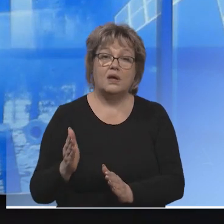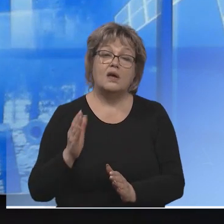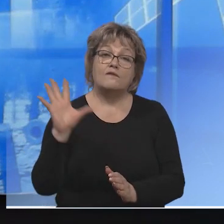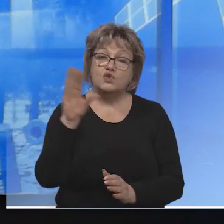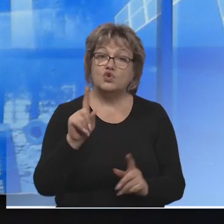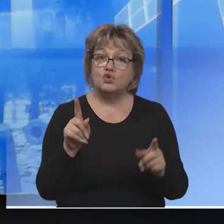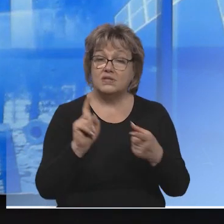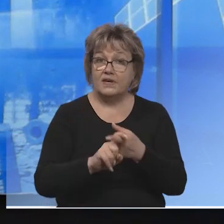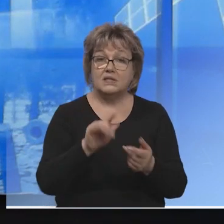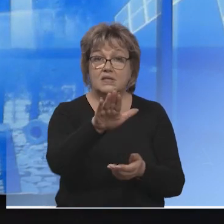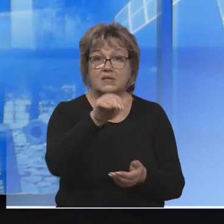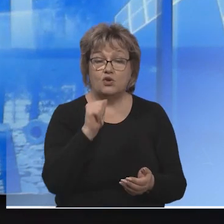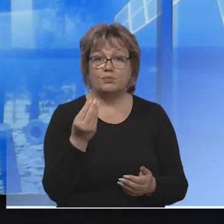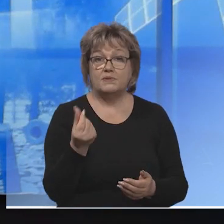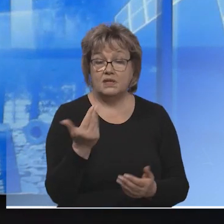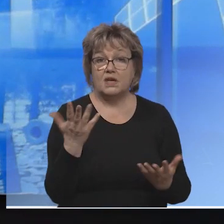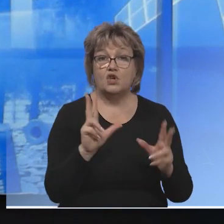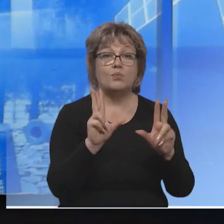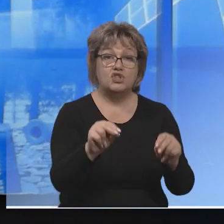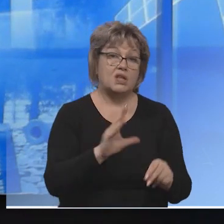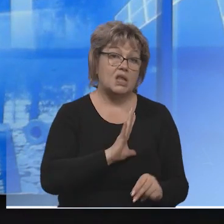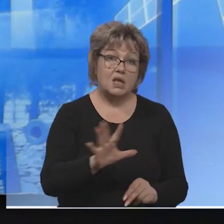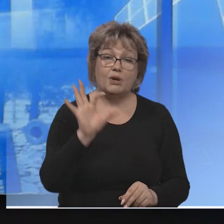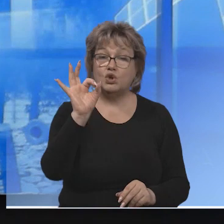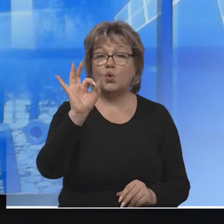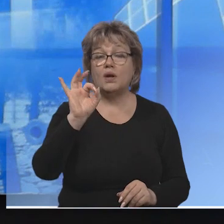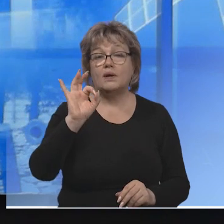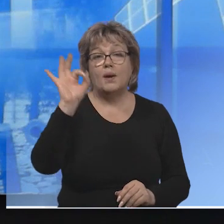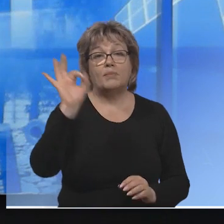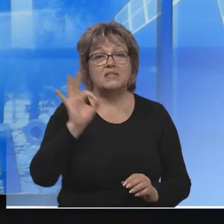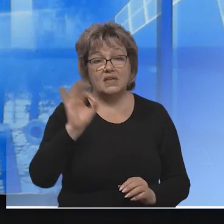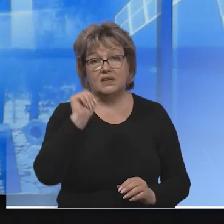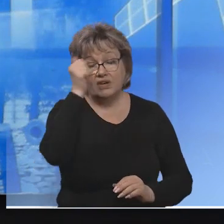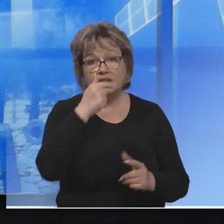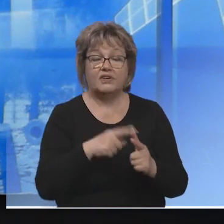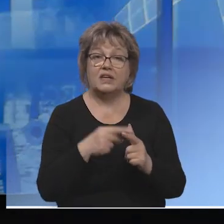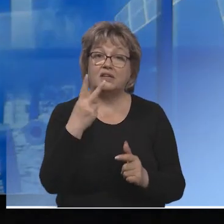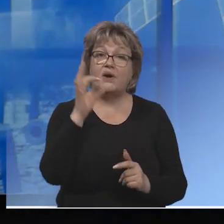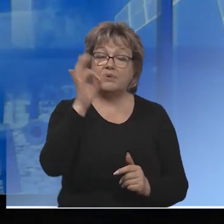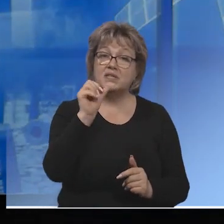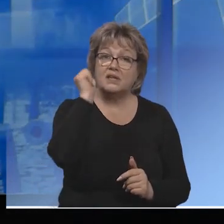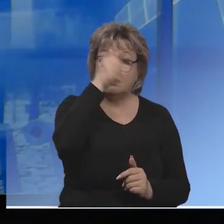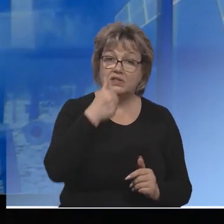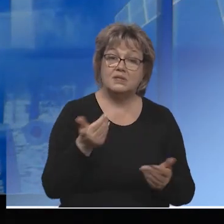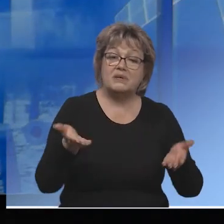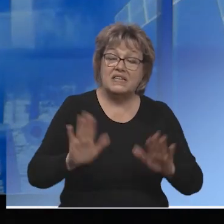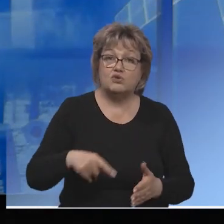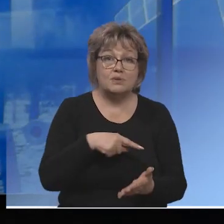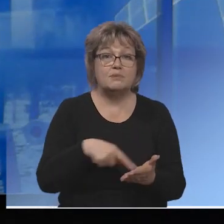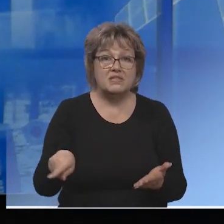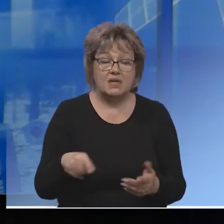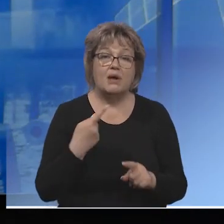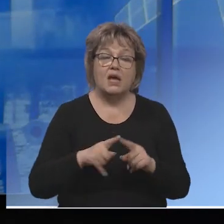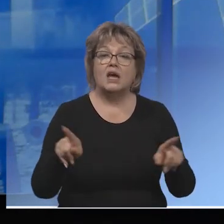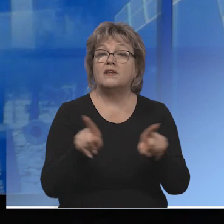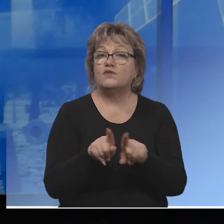что связано с заемными средствами, какие бы там обещания ни были, 0% годовых, либо 2% годовых с последующим